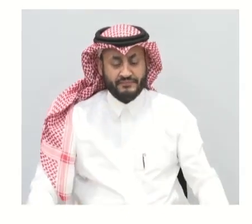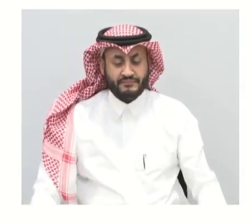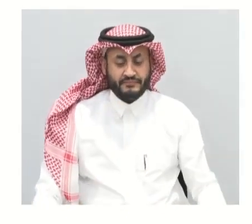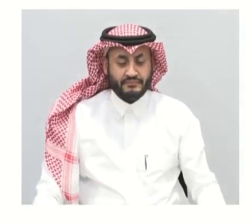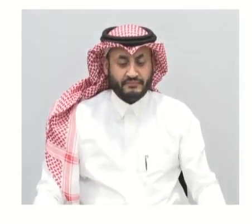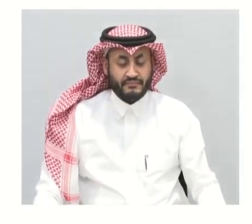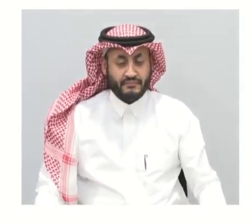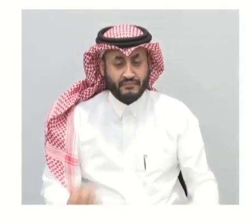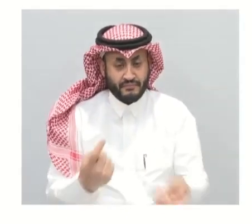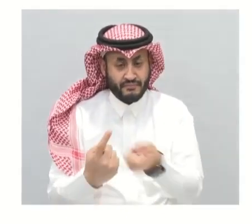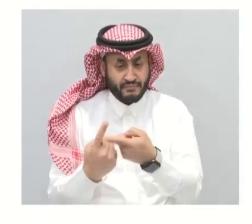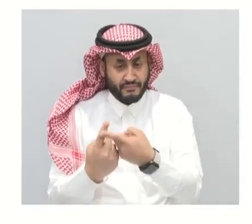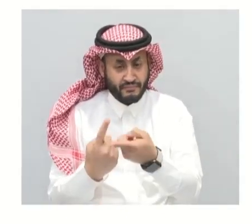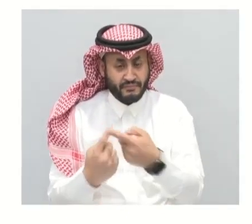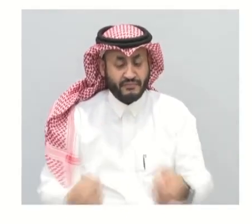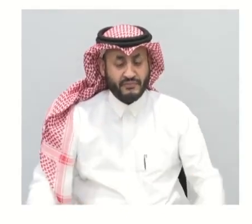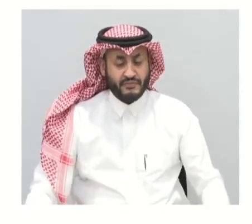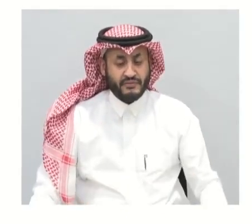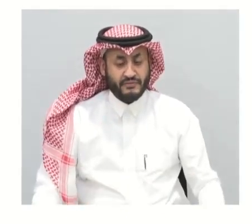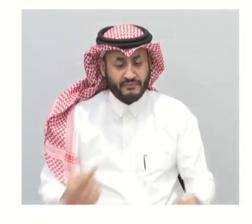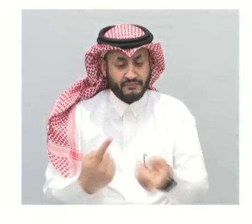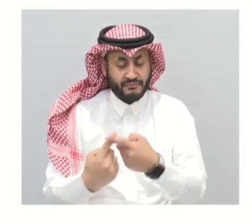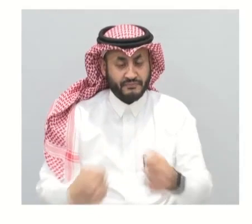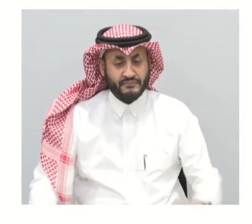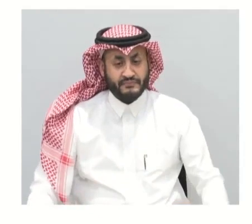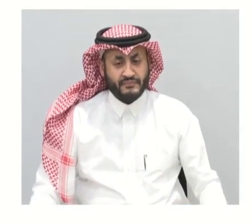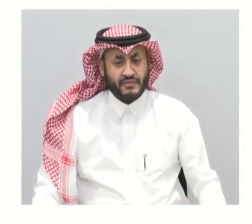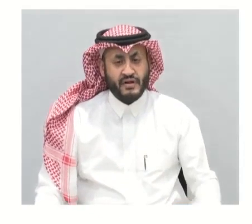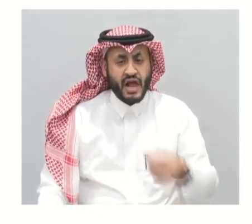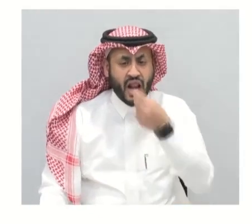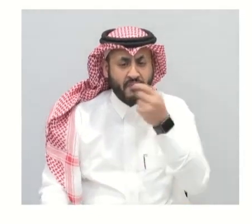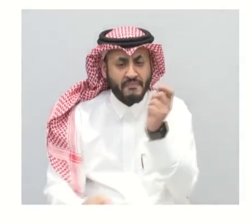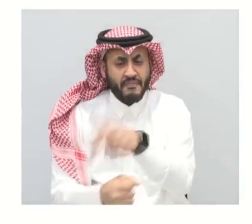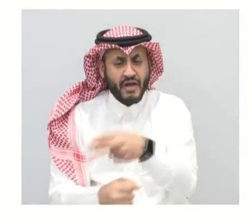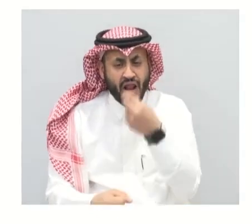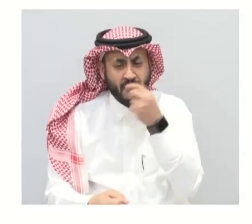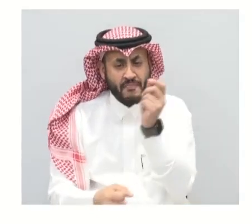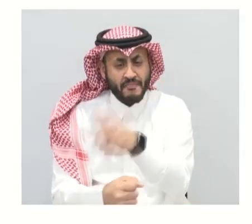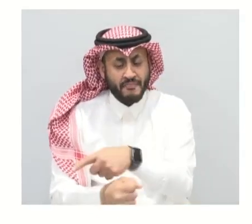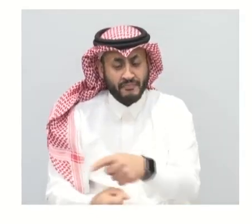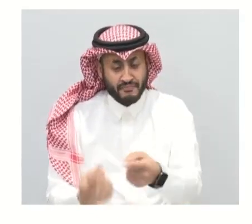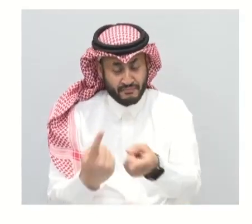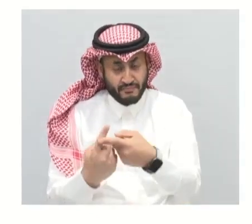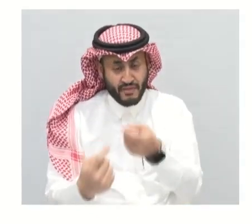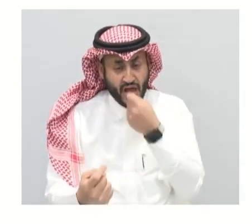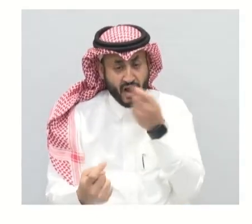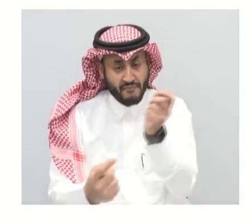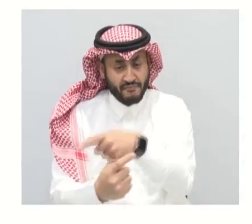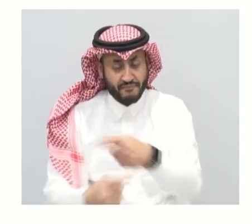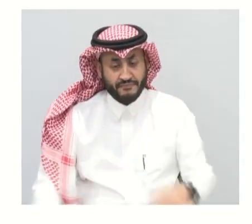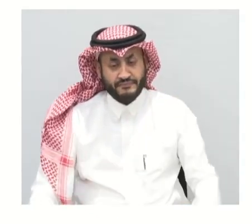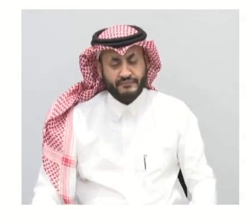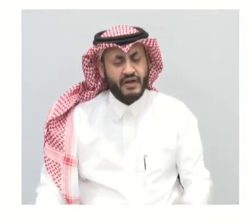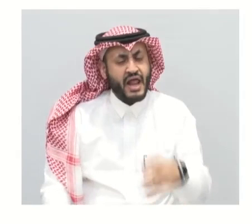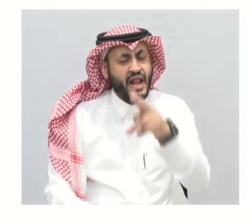لنبدا بالنفايات الاولى وهي فضلات الطعام اذا هنا نوع النفايات وهنا